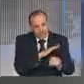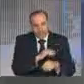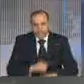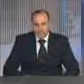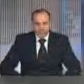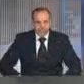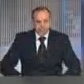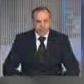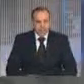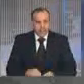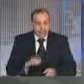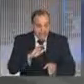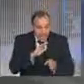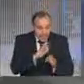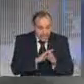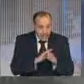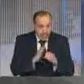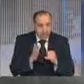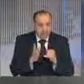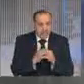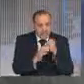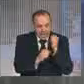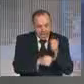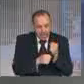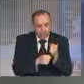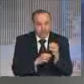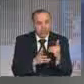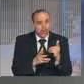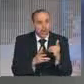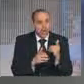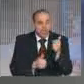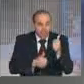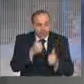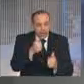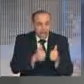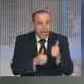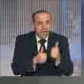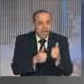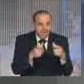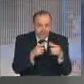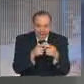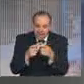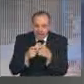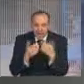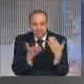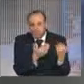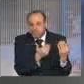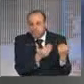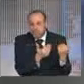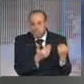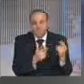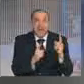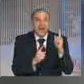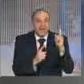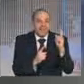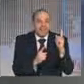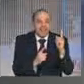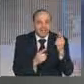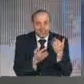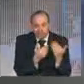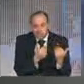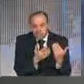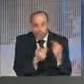الصحراء انطلقت بمدينه القيروان فعاليات المسابقه الوطنيه لفرق المدائح والاذكار والانشاد